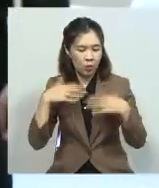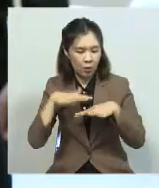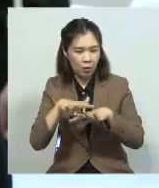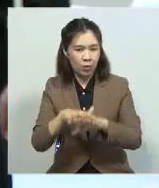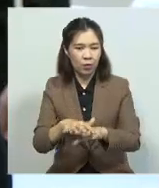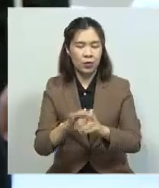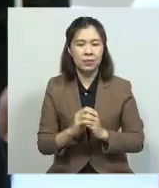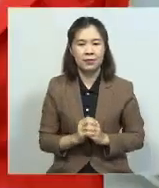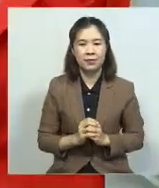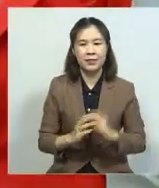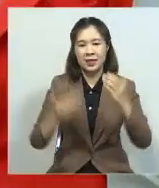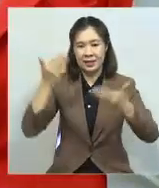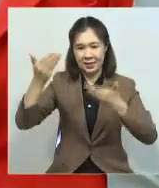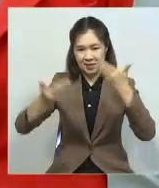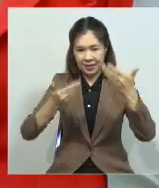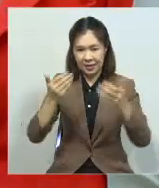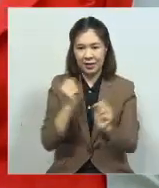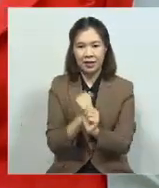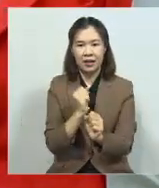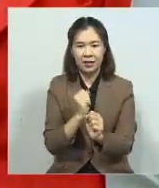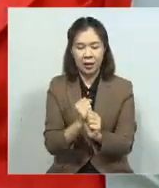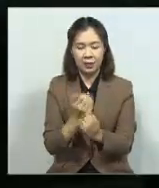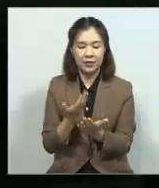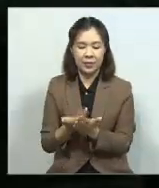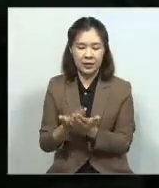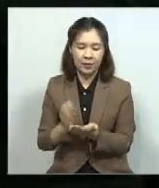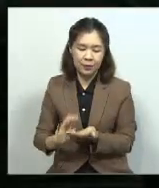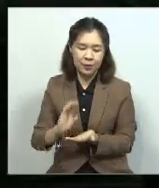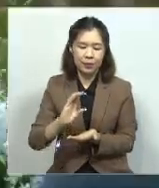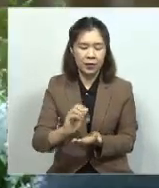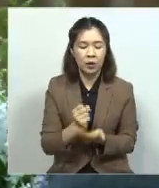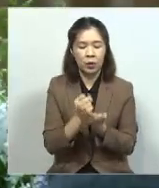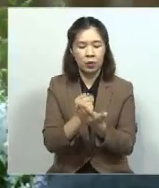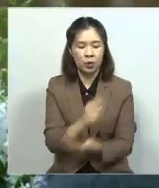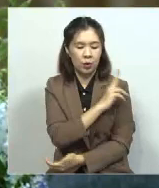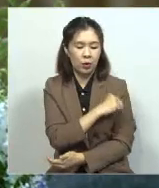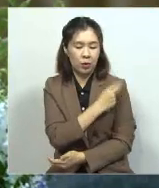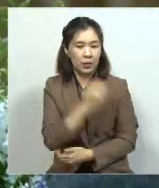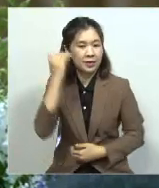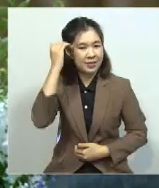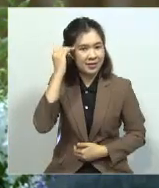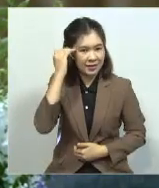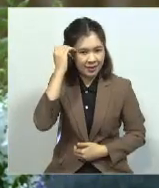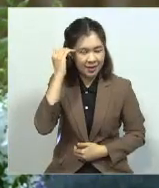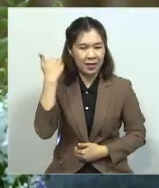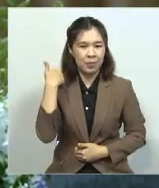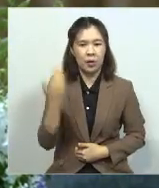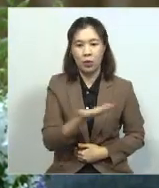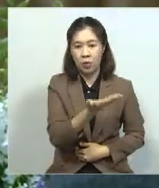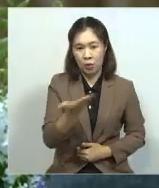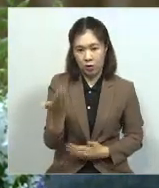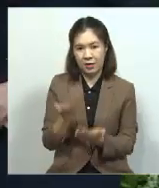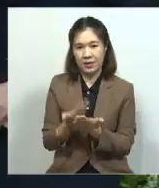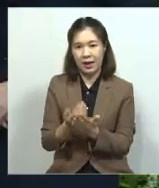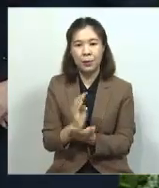พิธีพร้อมร่วมกิจกรรมสาธารณกุศลด้วยการสมทบทุนช่วยเหลือโรงพยาบาลศรีธัญญาคุณผู้ชมสามารถร่วมกันบริจ